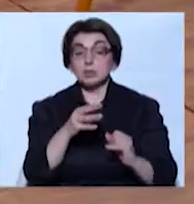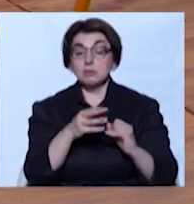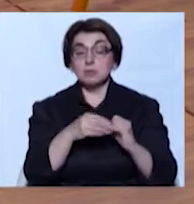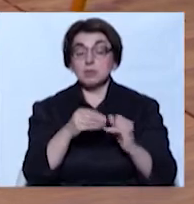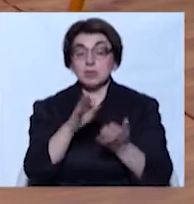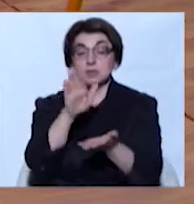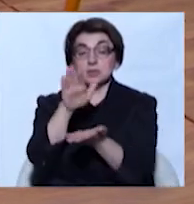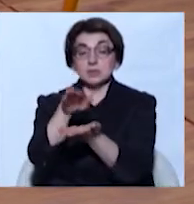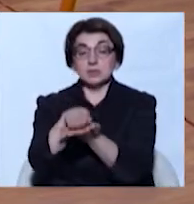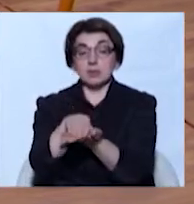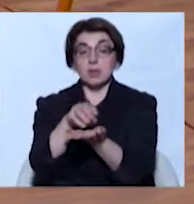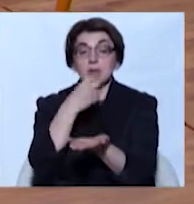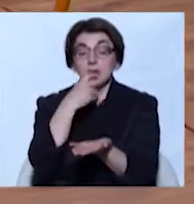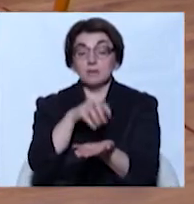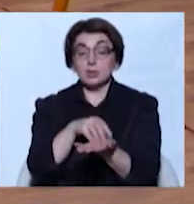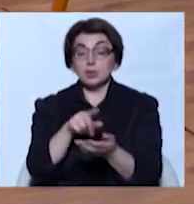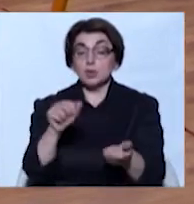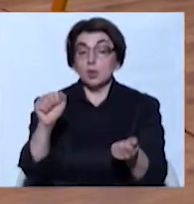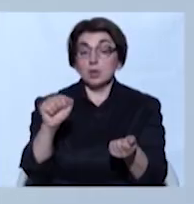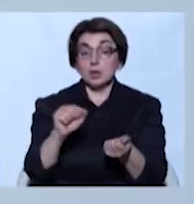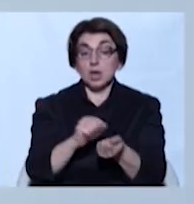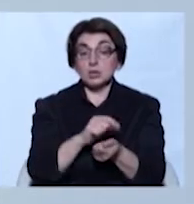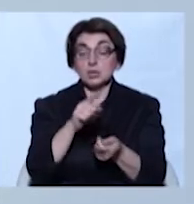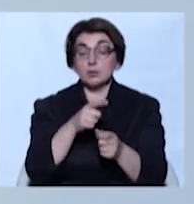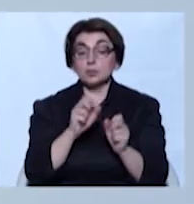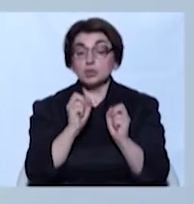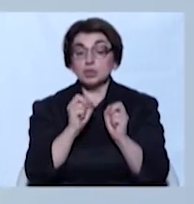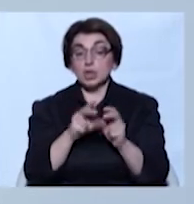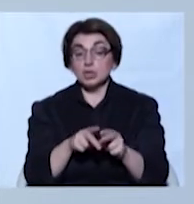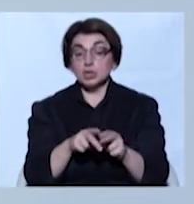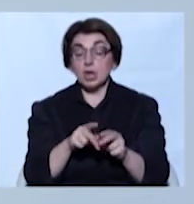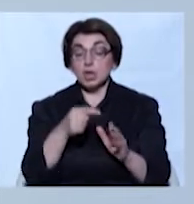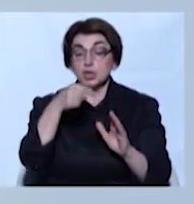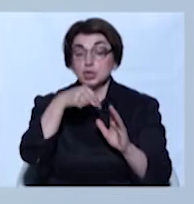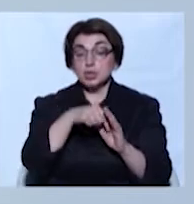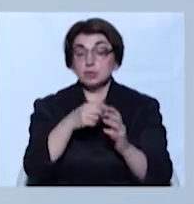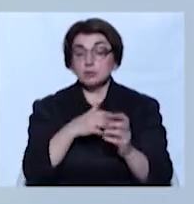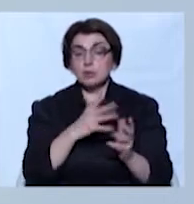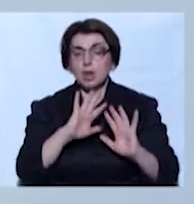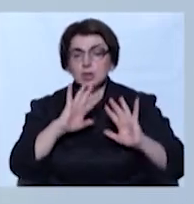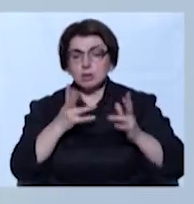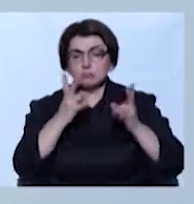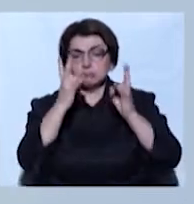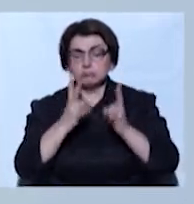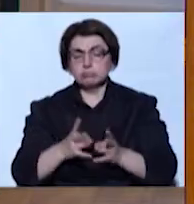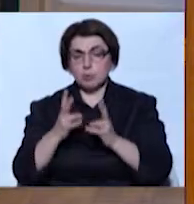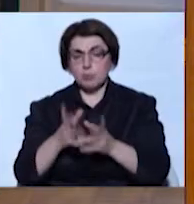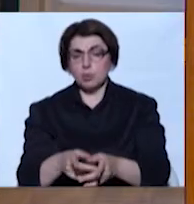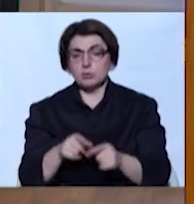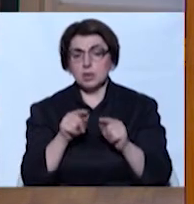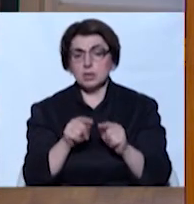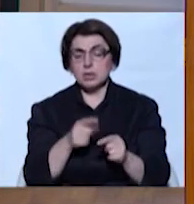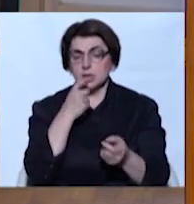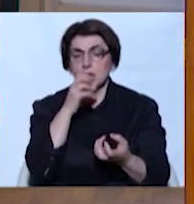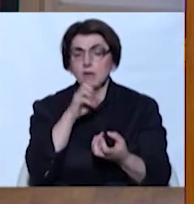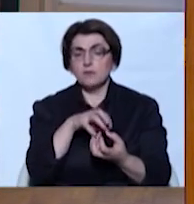და საშიშროება იმისა, რომ გამოშრეს კვერცხის შიგთავსი, ან მექანიკურმა დაზიანებამ დააზიანოს, ასე ვთქვათ,